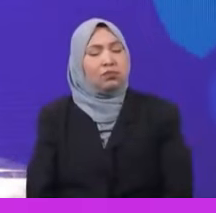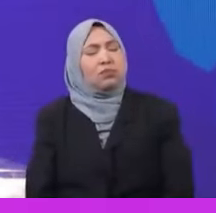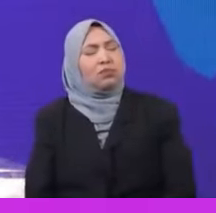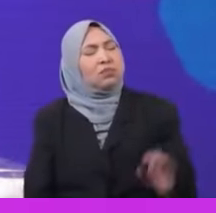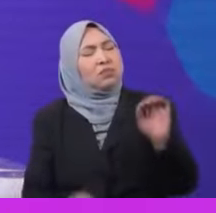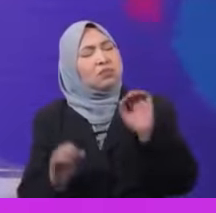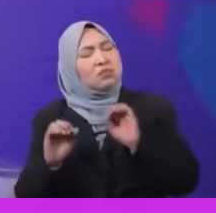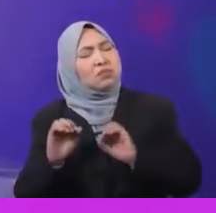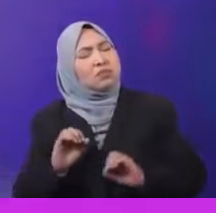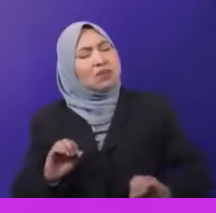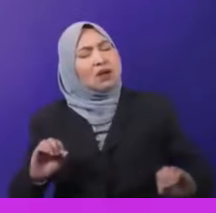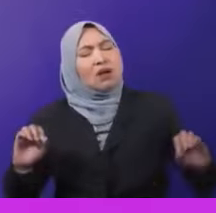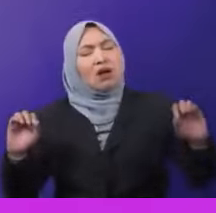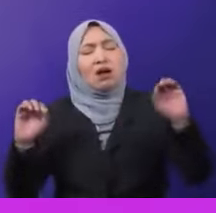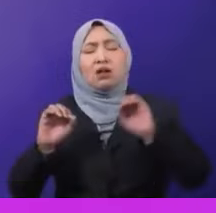لا